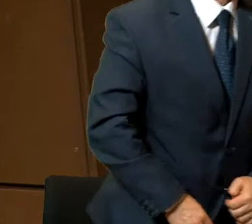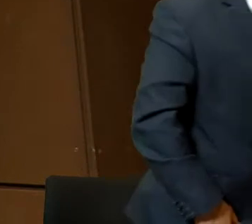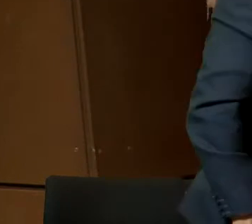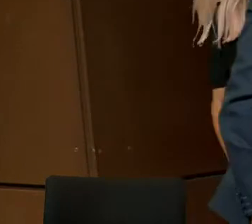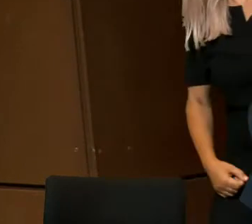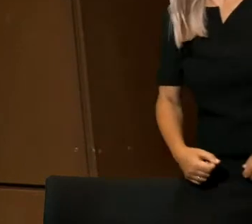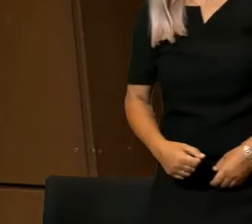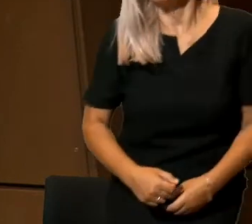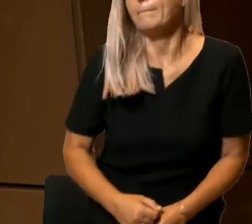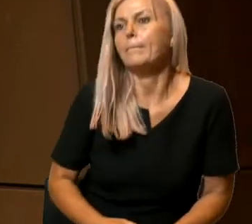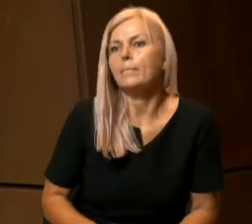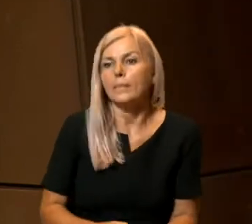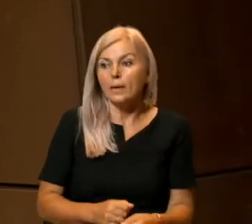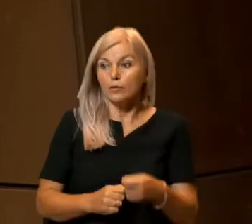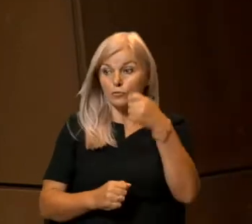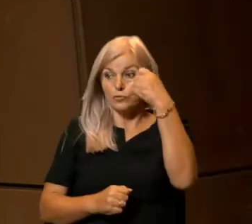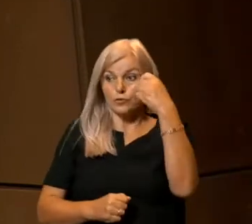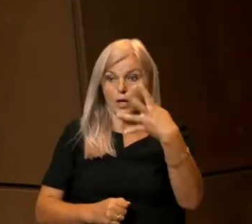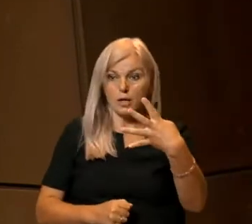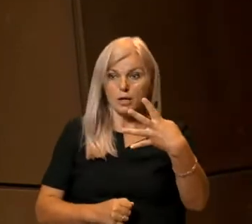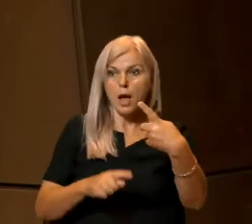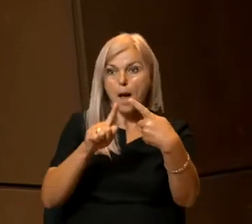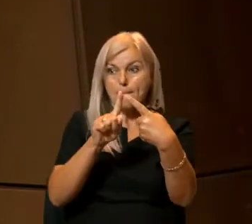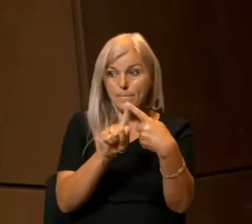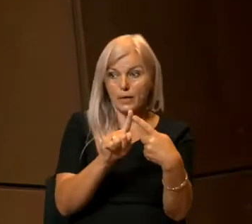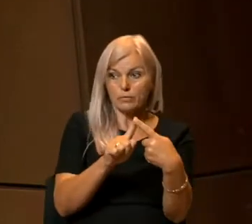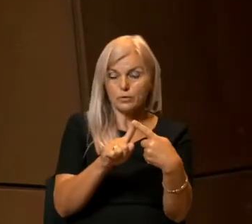przemawia, coś nas porusza, coś